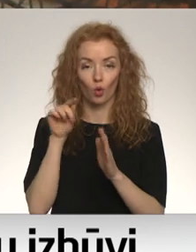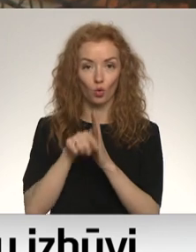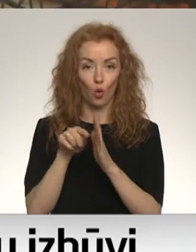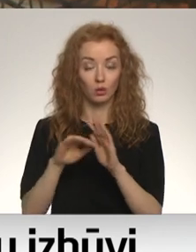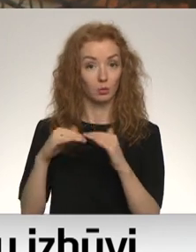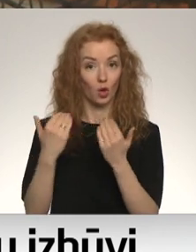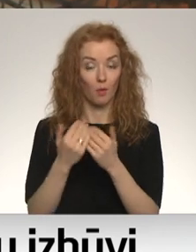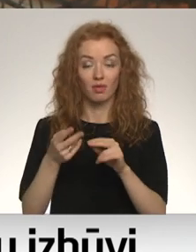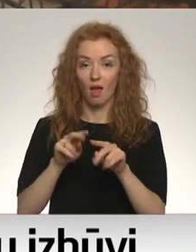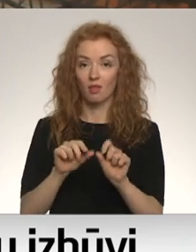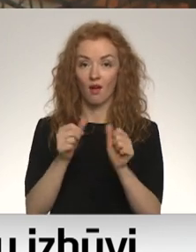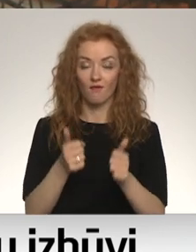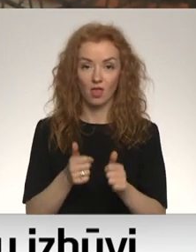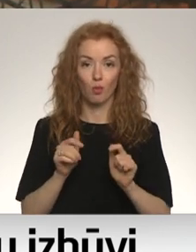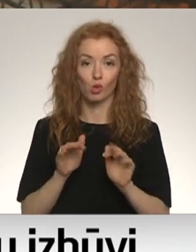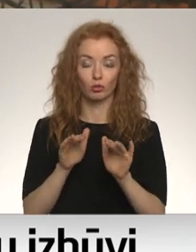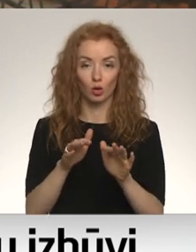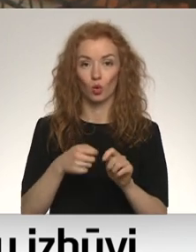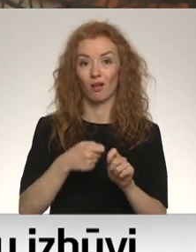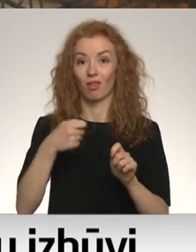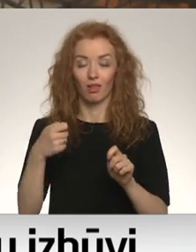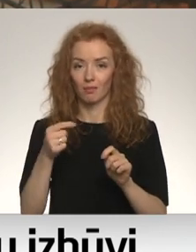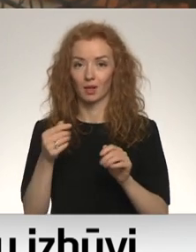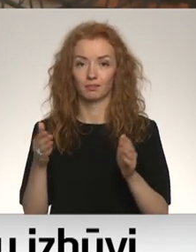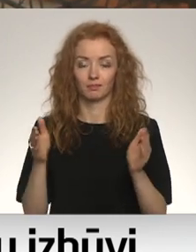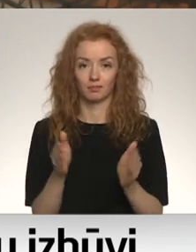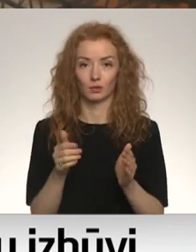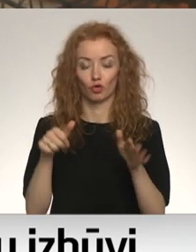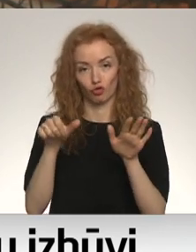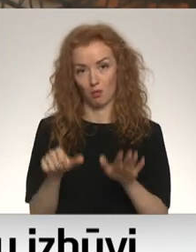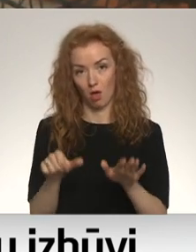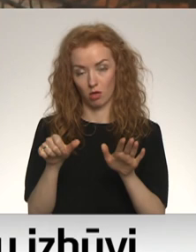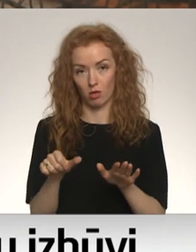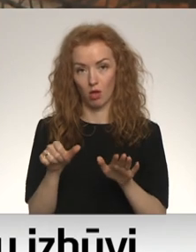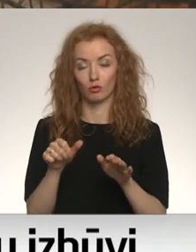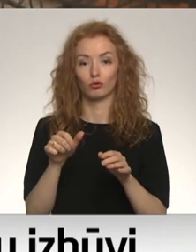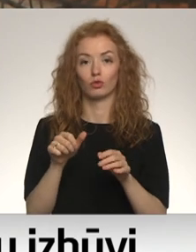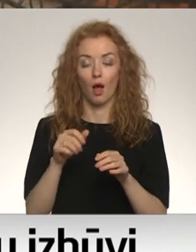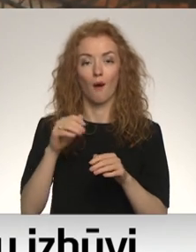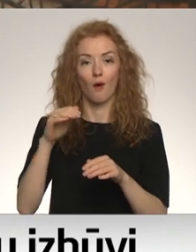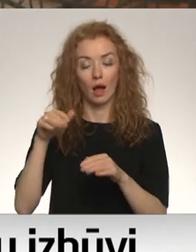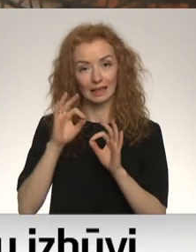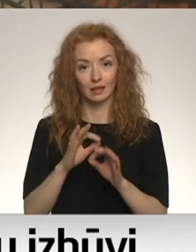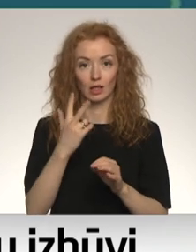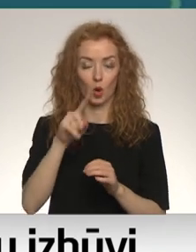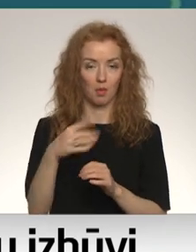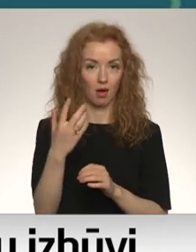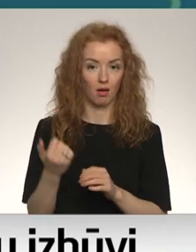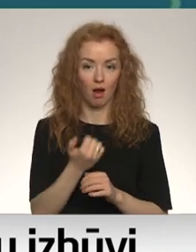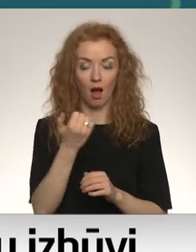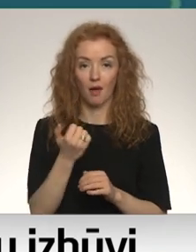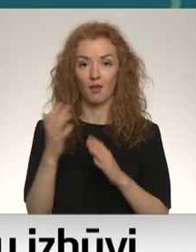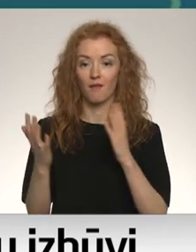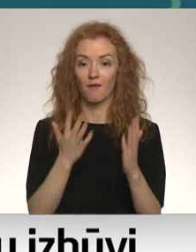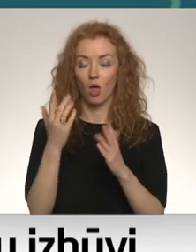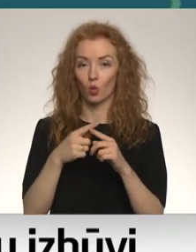ka tādajādi nepieciešamo procedūru ilgums aizņems 6 mēnešus līdšanējo 3,5 gadu vietā. Vēja